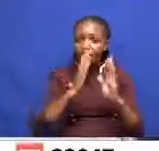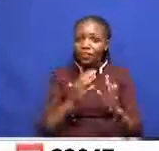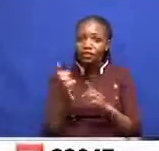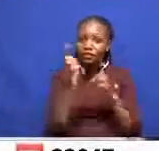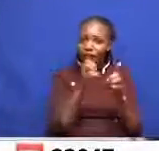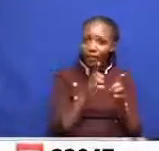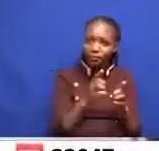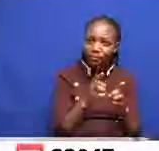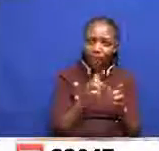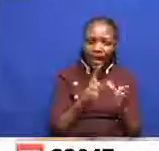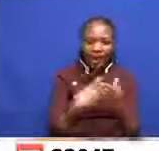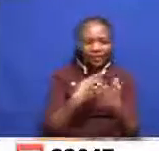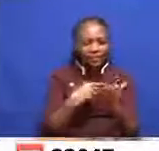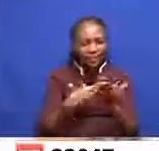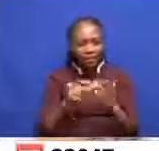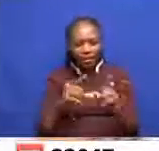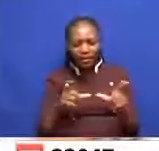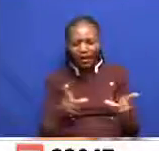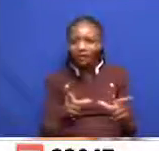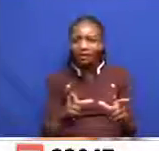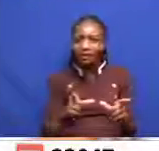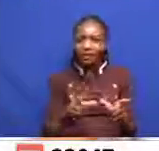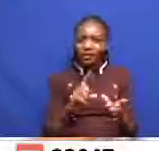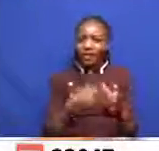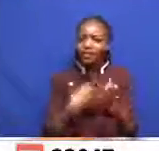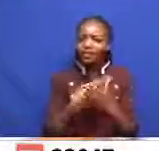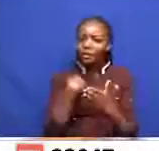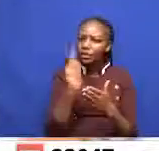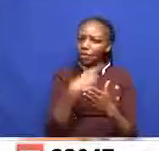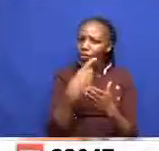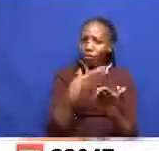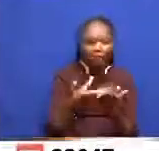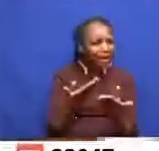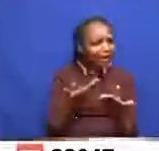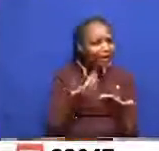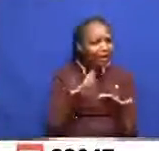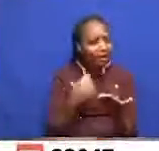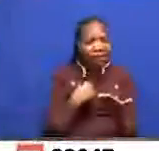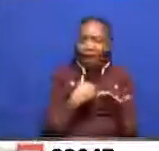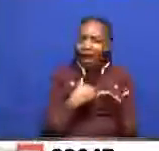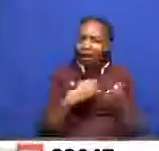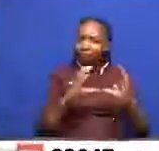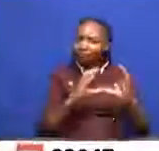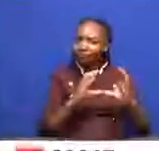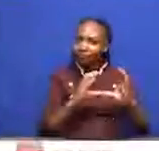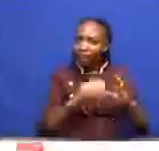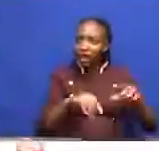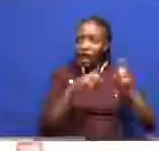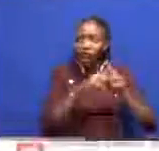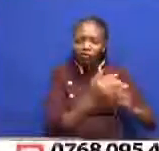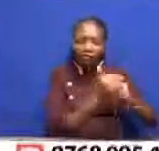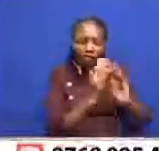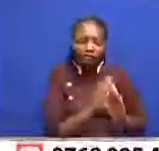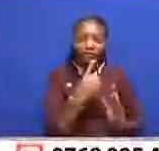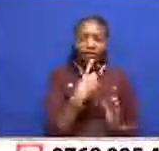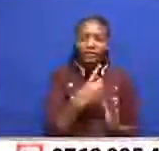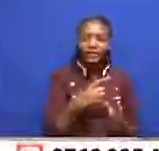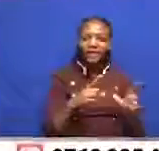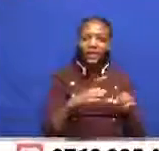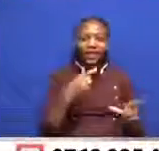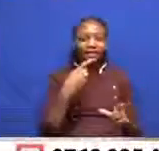hapa na mimi ndio nilinunua hapa. Nani tena amekuja kununua na mimi nilikuwa nimeshanunua. Bwenyenye huyo anadai kwamba shamba lote ni